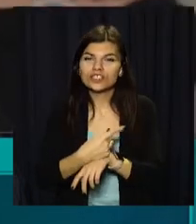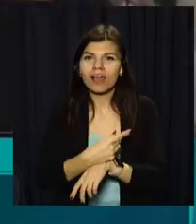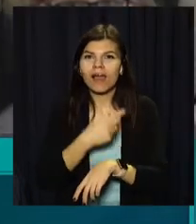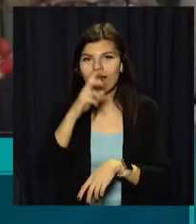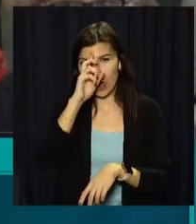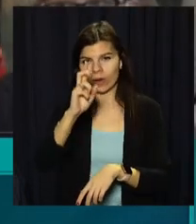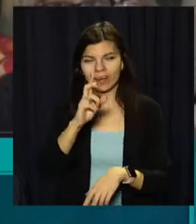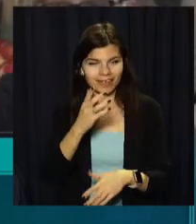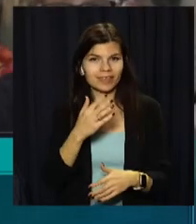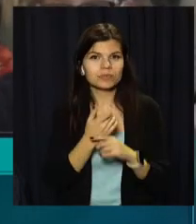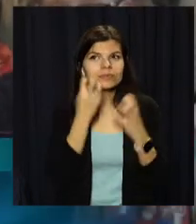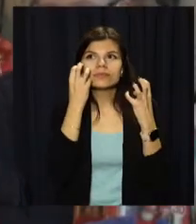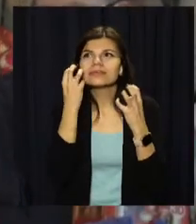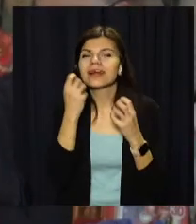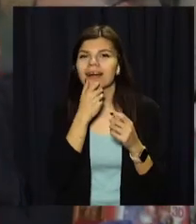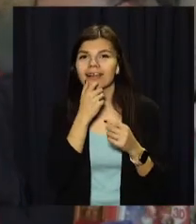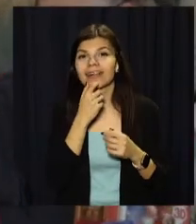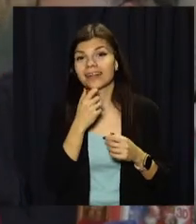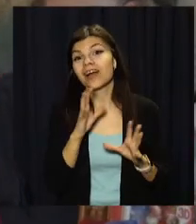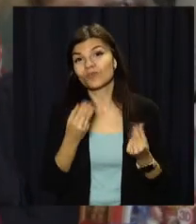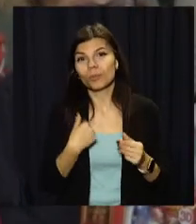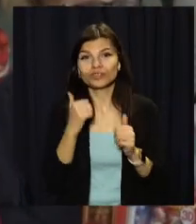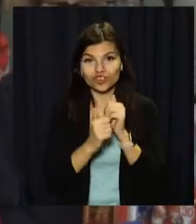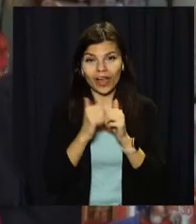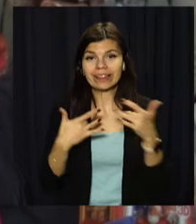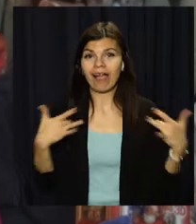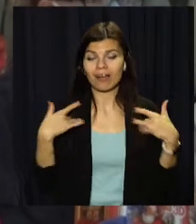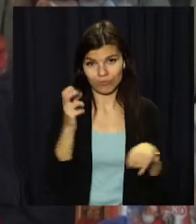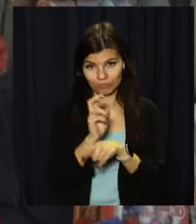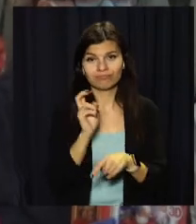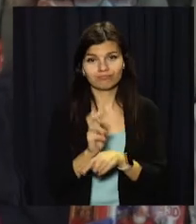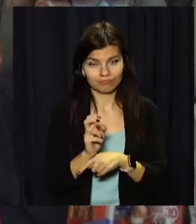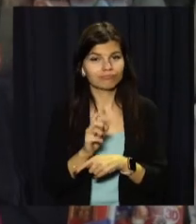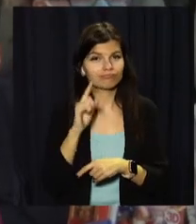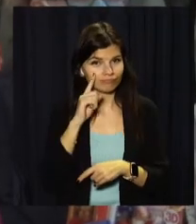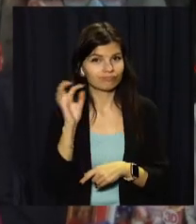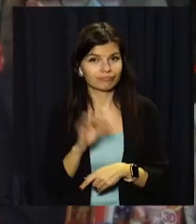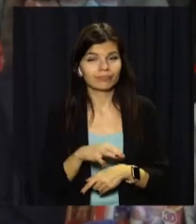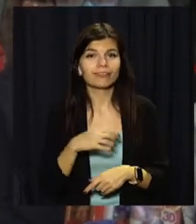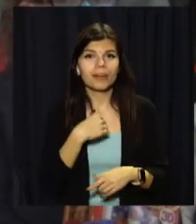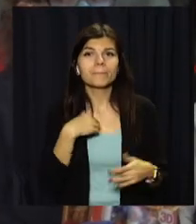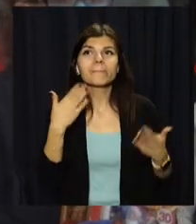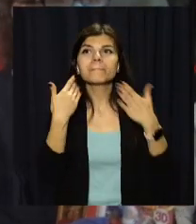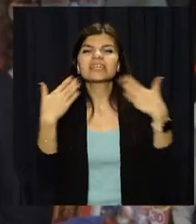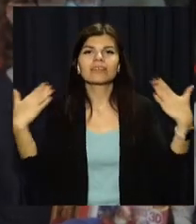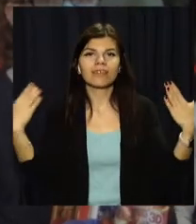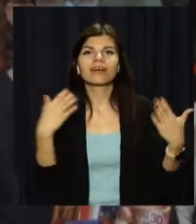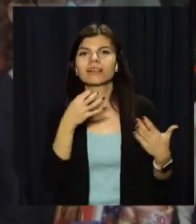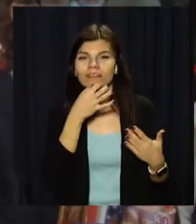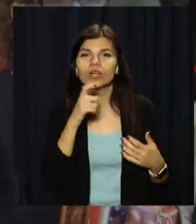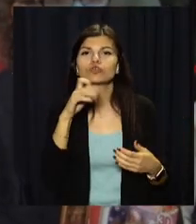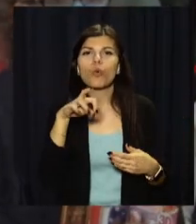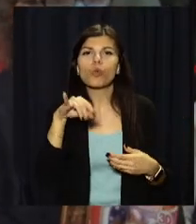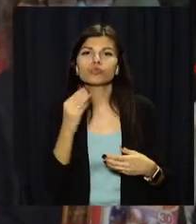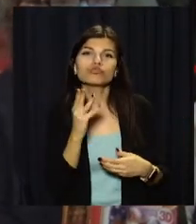короля. Вот. І взагалі ми часто ходимо в театр, їй дуже подобається представлення. І